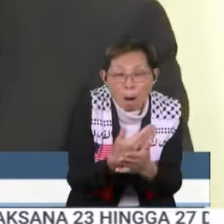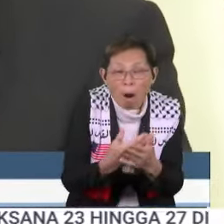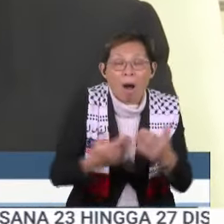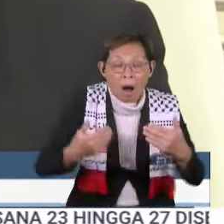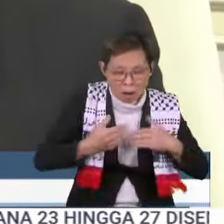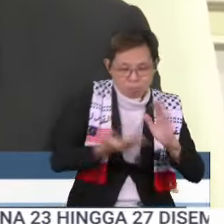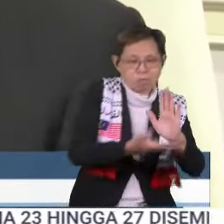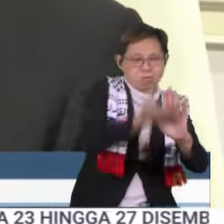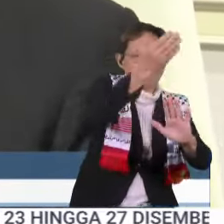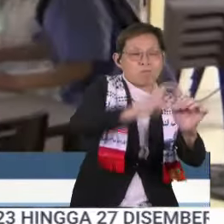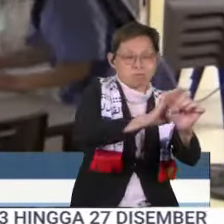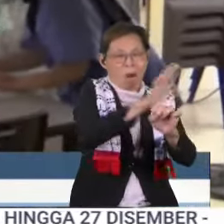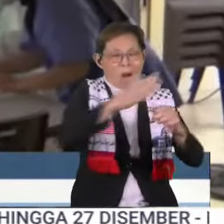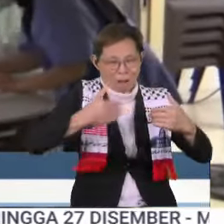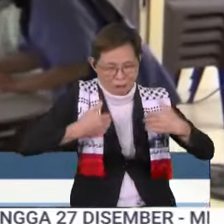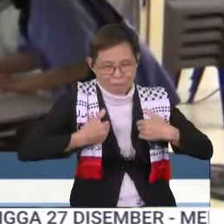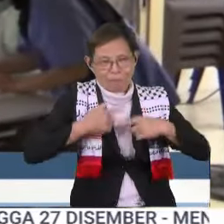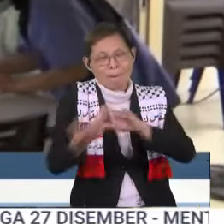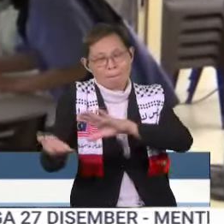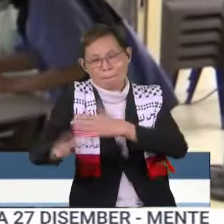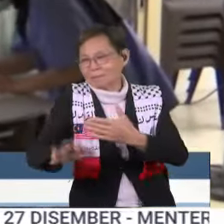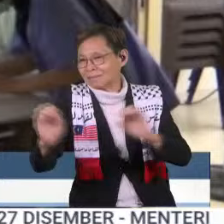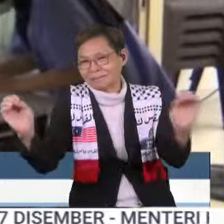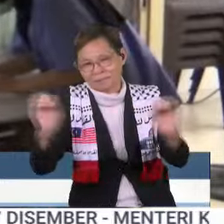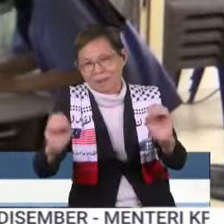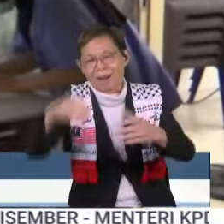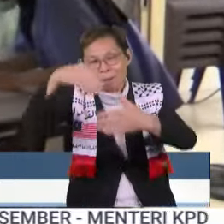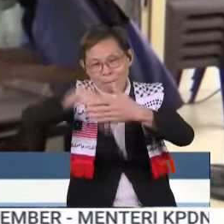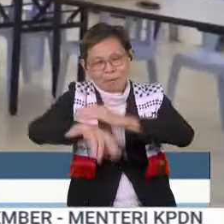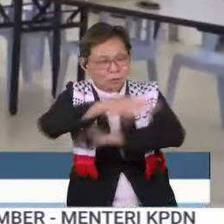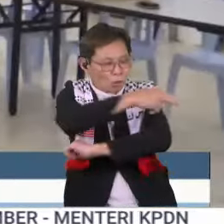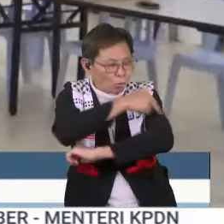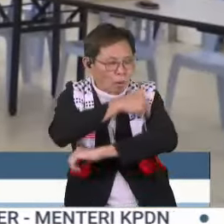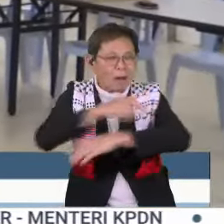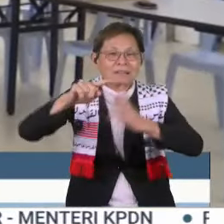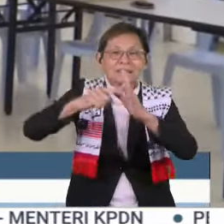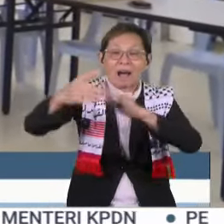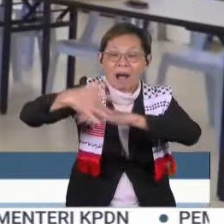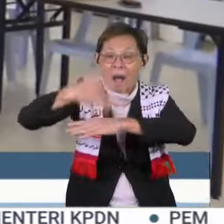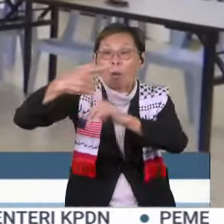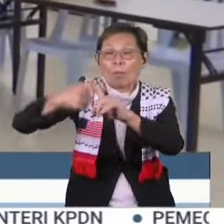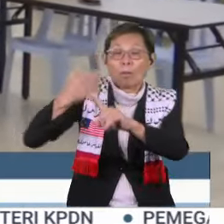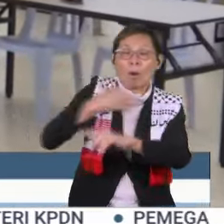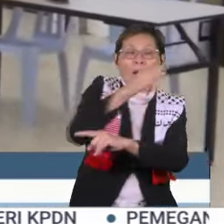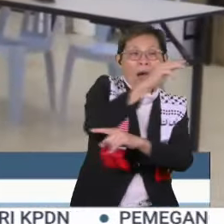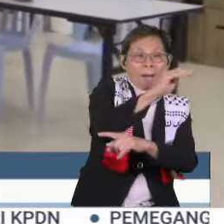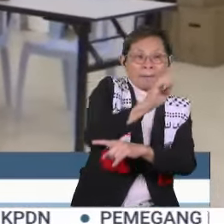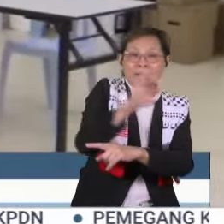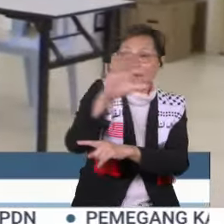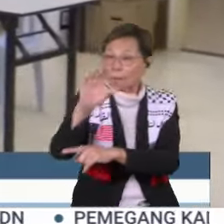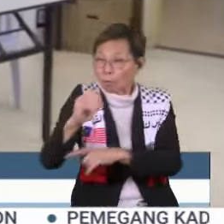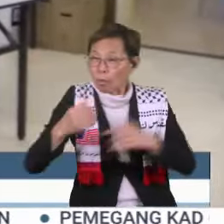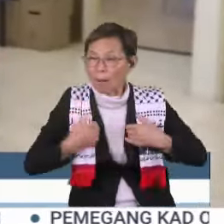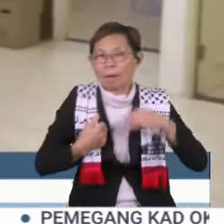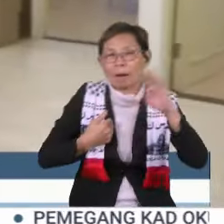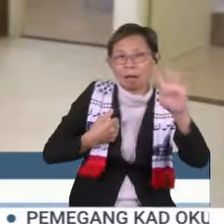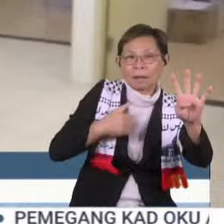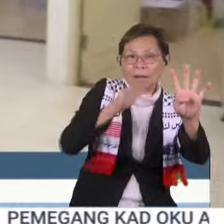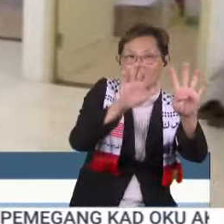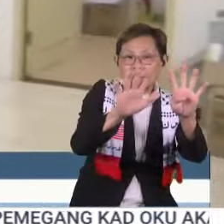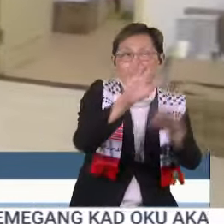peningkatan dalam jumlah kes COVID-19 yang dimasukkan ke hospital sejak awal bulan lepas. Pada MI ke-50, terdapat